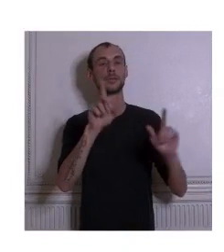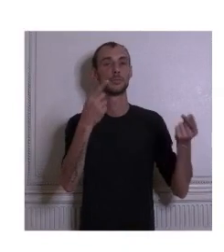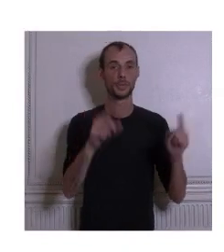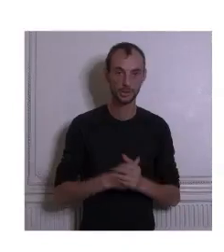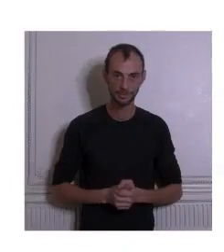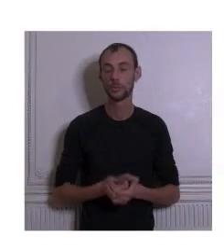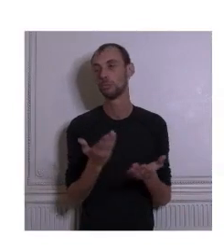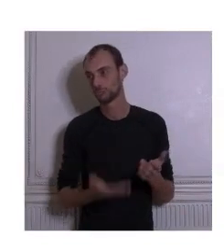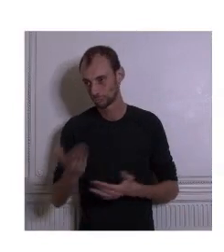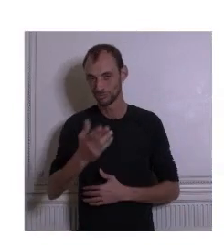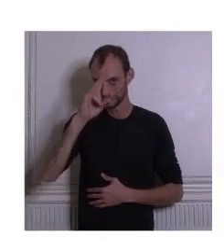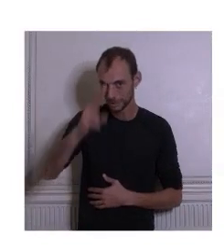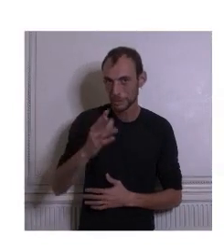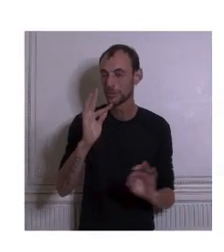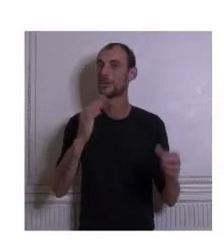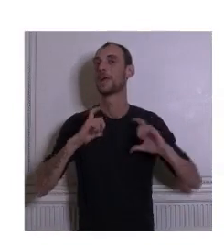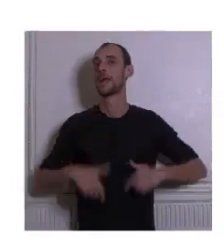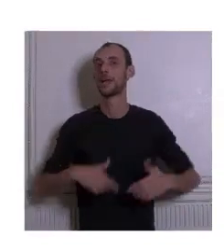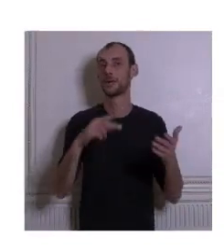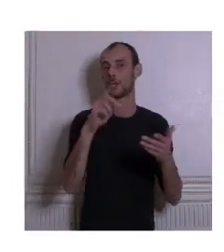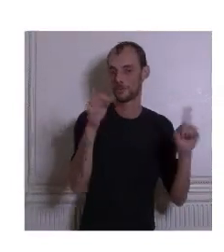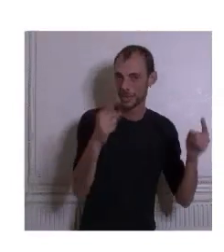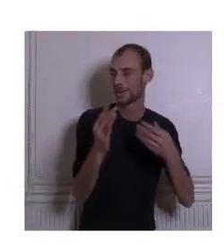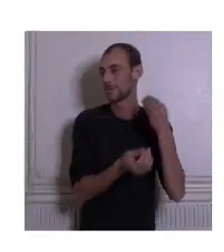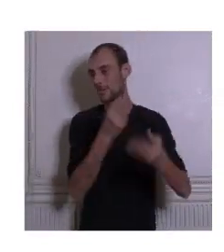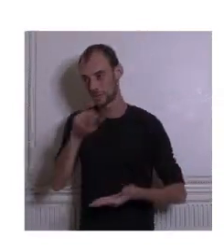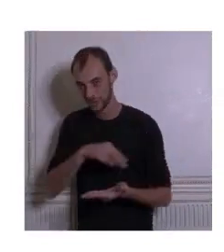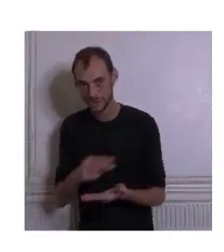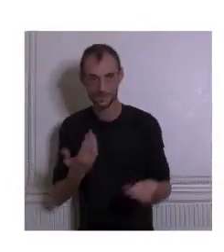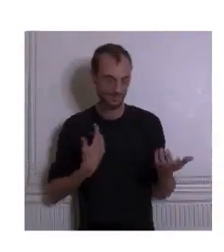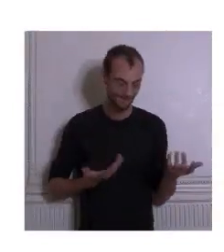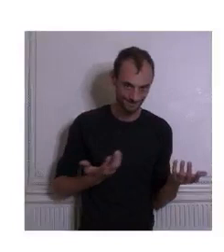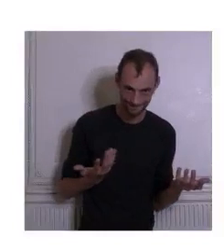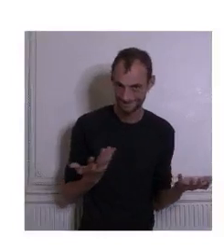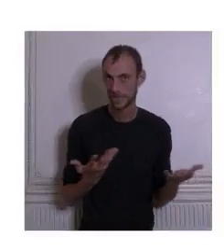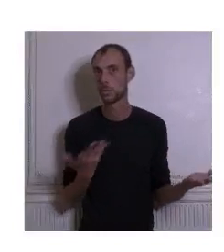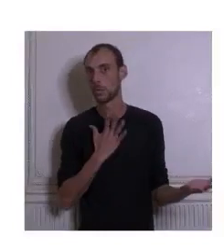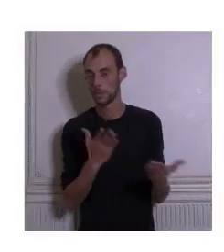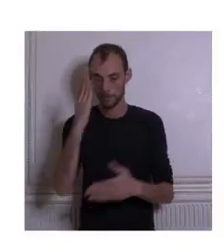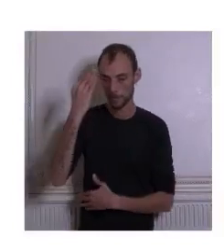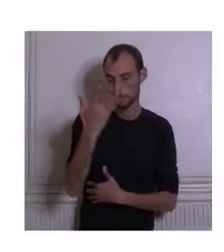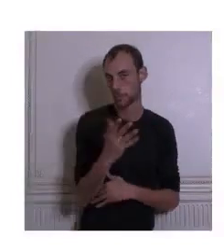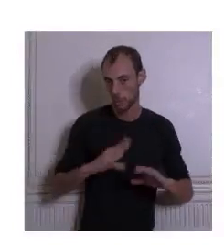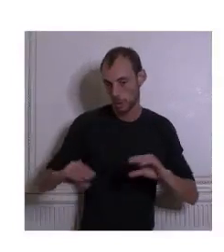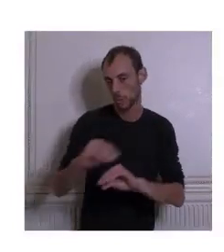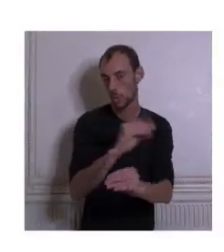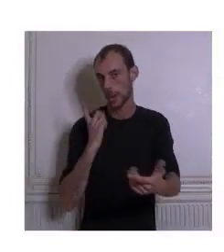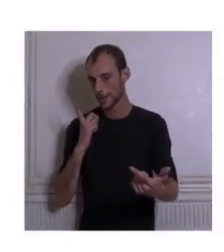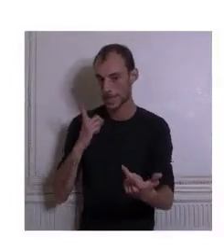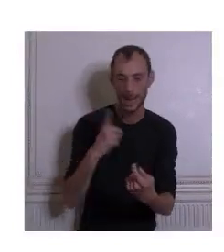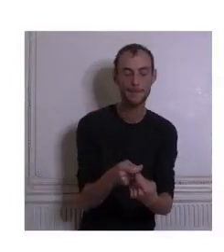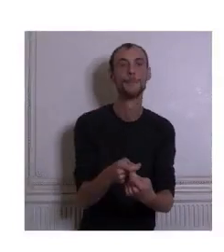délibération donc qui nous permet d'appliquer la loi, tout simplement. Monsieur Bimboire. Pour bien comprendre le fonctionnement, ça veut dire que ça ne se faisait pas